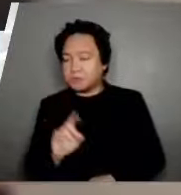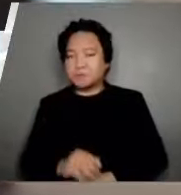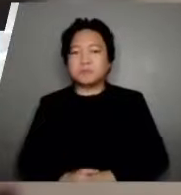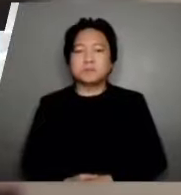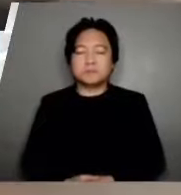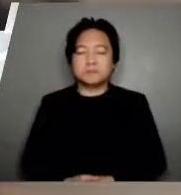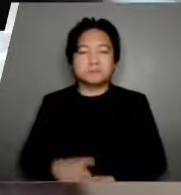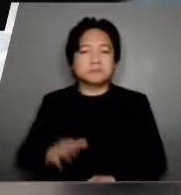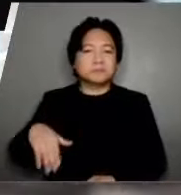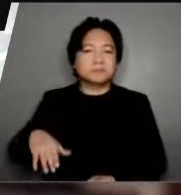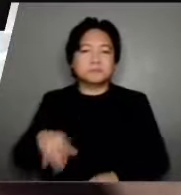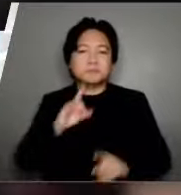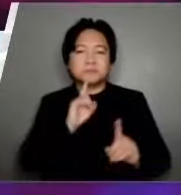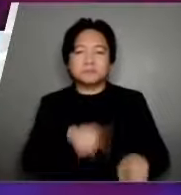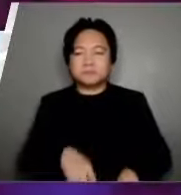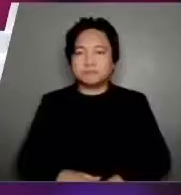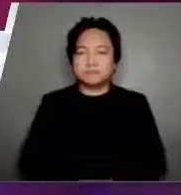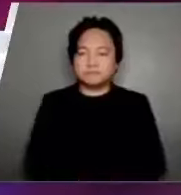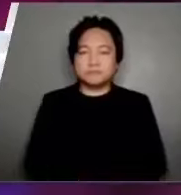kanyang sagot.